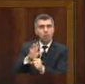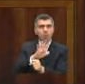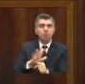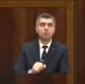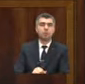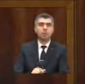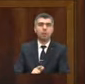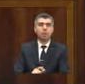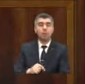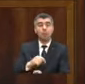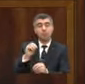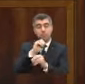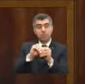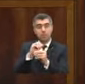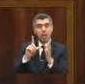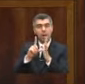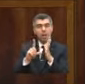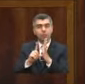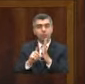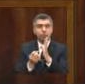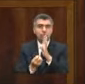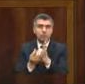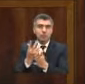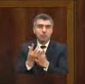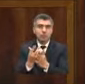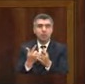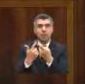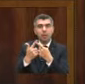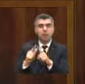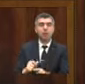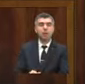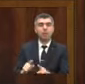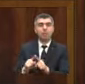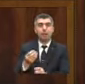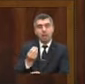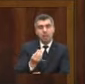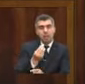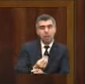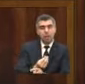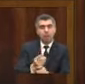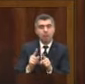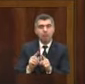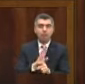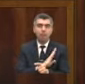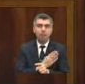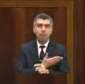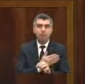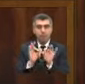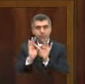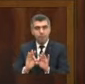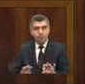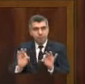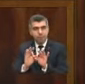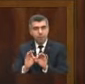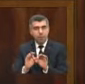إعداد مشروع قانون لتغيير وتتميم القانون المتعلق بكفالة الأطفال المهملين، ويهدف في انسجام